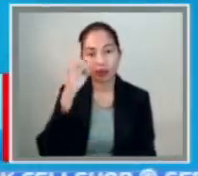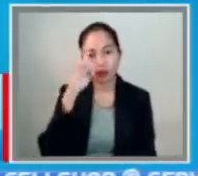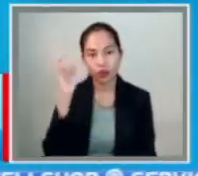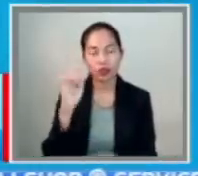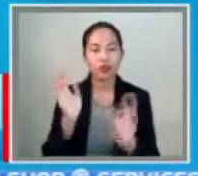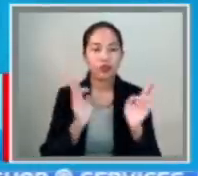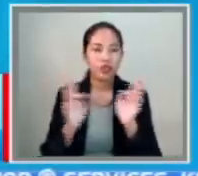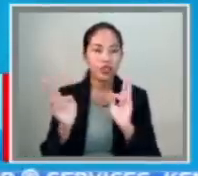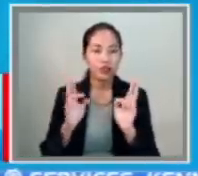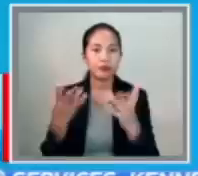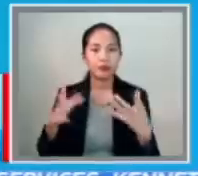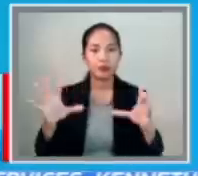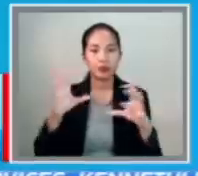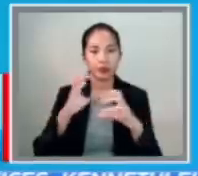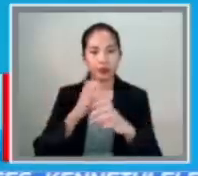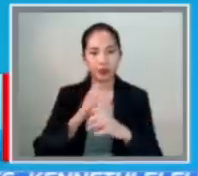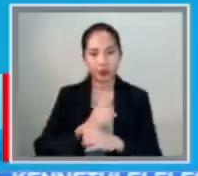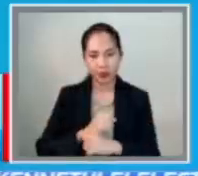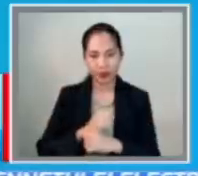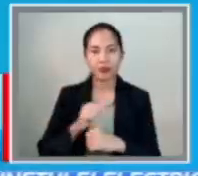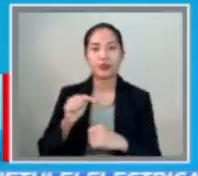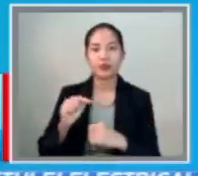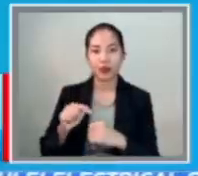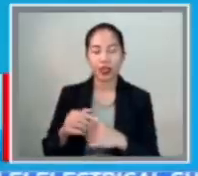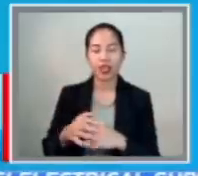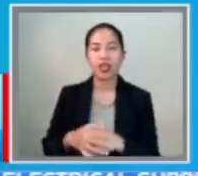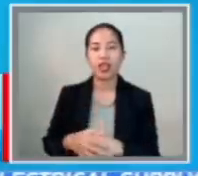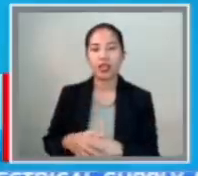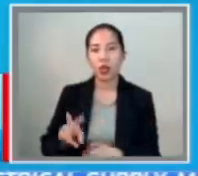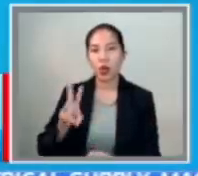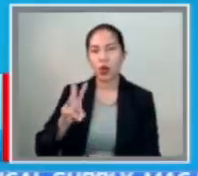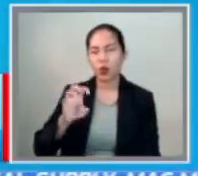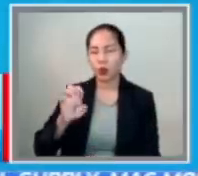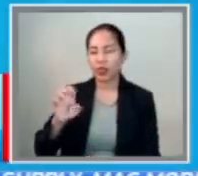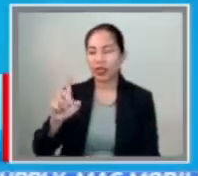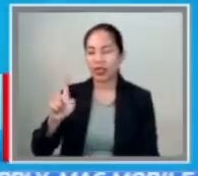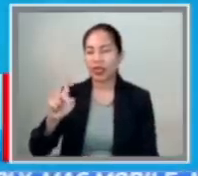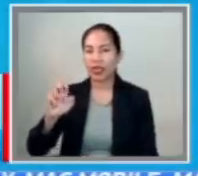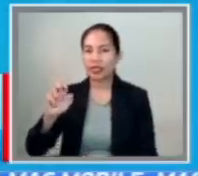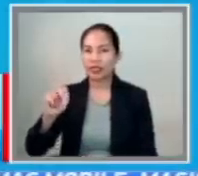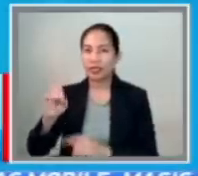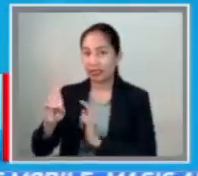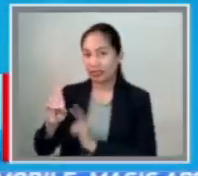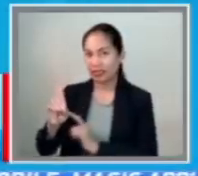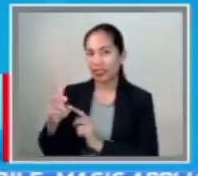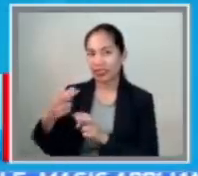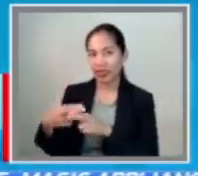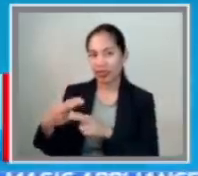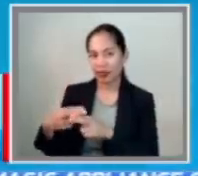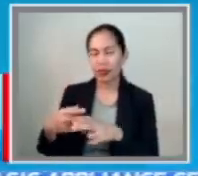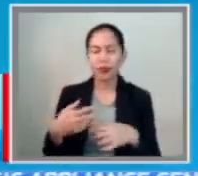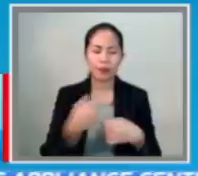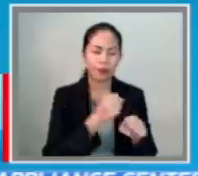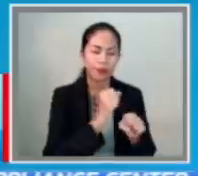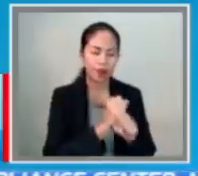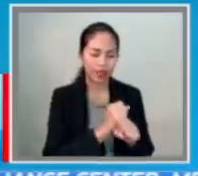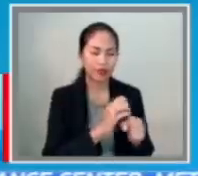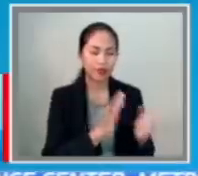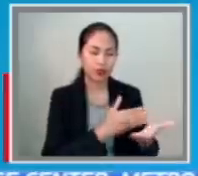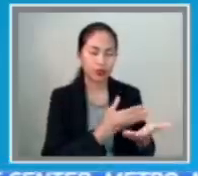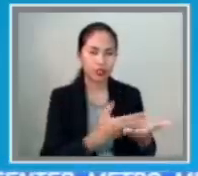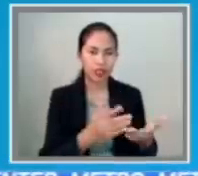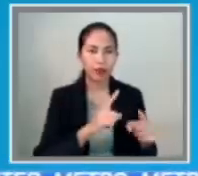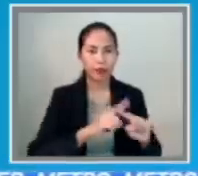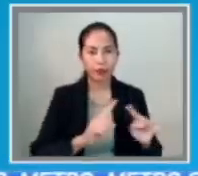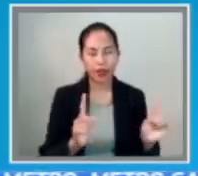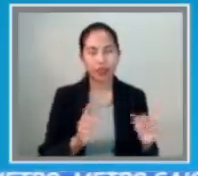ang kanyang Weeknd chapter. Gagawa pa rin naman daw siya ng musika, pero hindi niya sigurado kung bilang Weeknd o Abel ang kanyang tunay